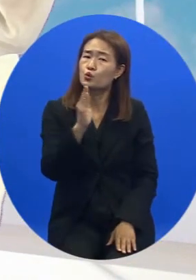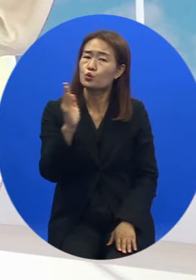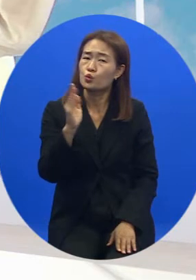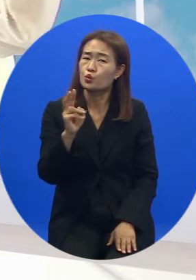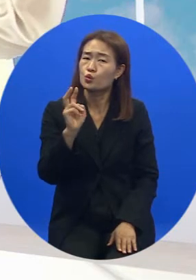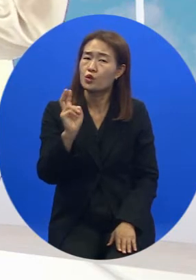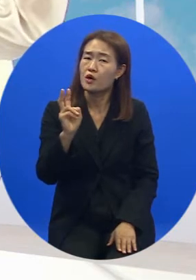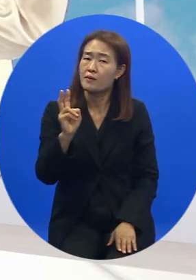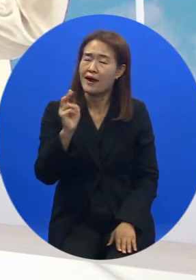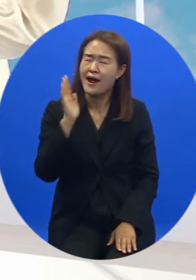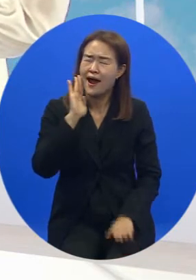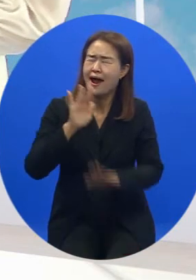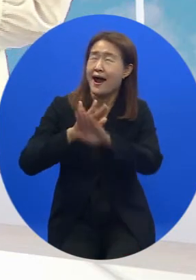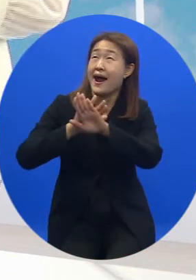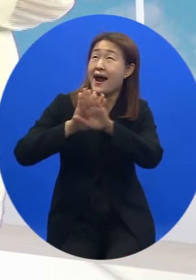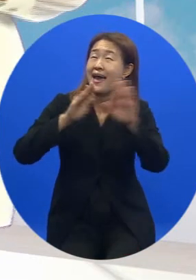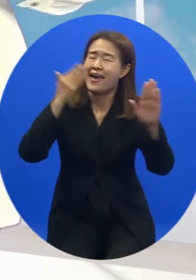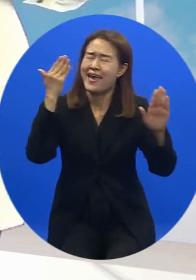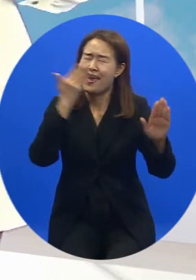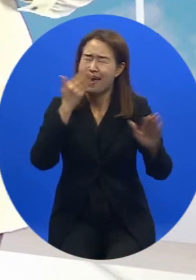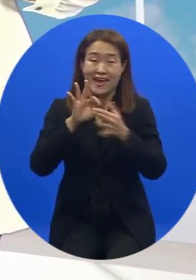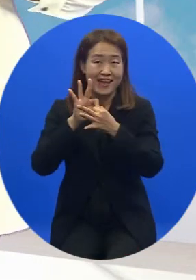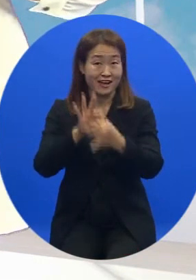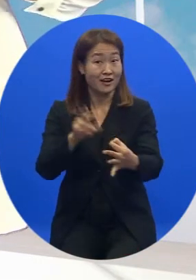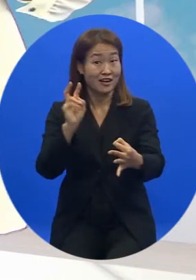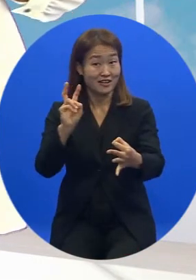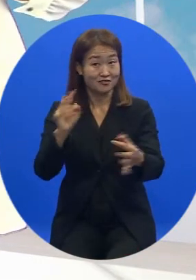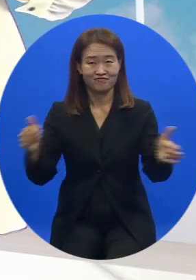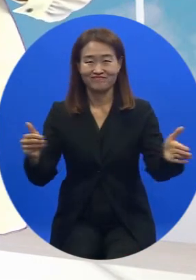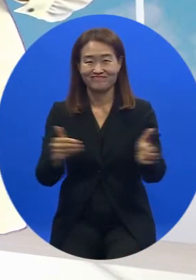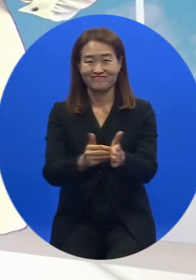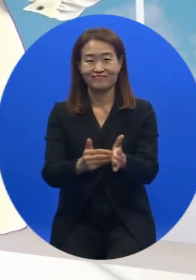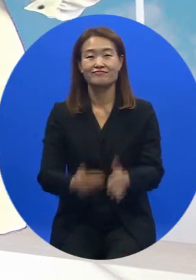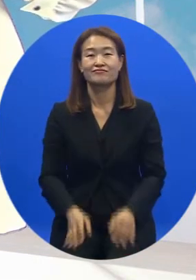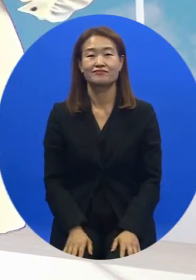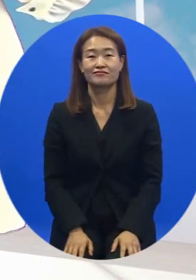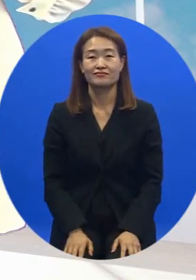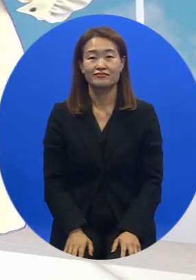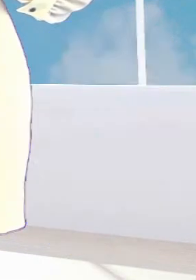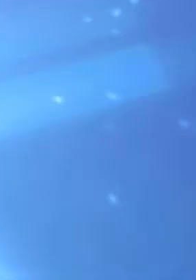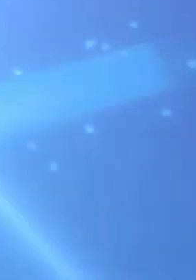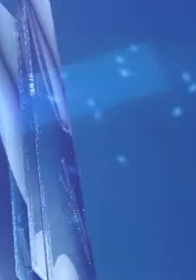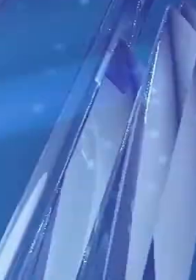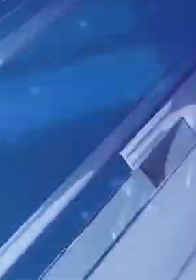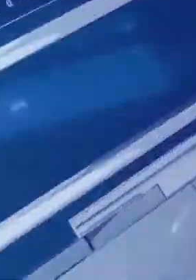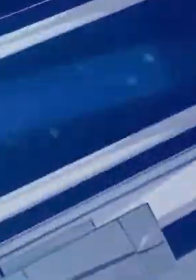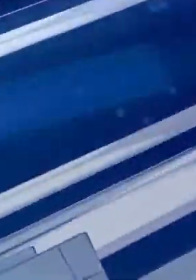20도 안팎에 머물면서 쾌청한 가을 날씨는 이어지겠습니다. 날씨였습니다.